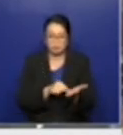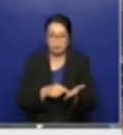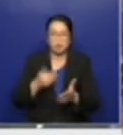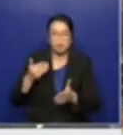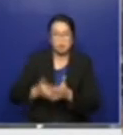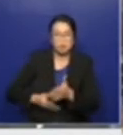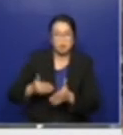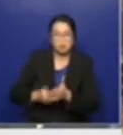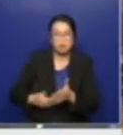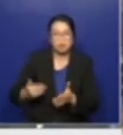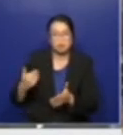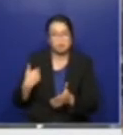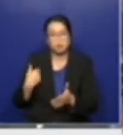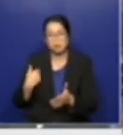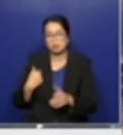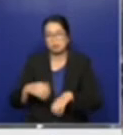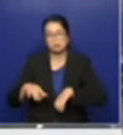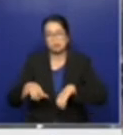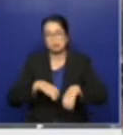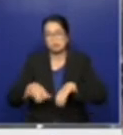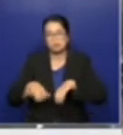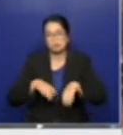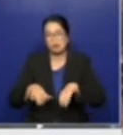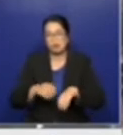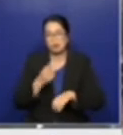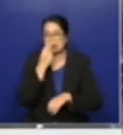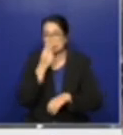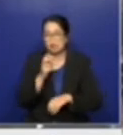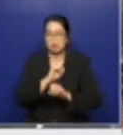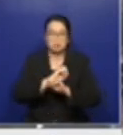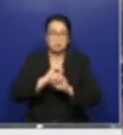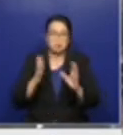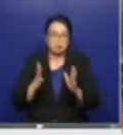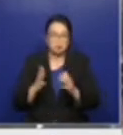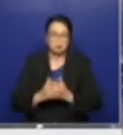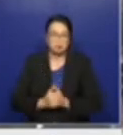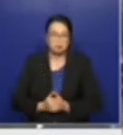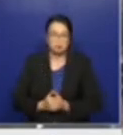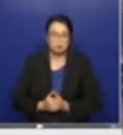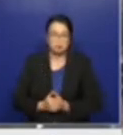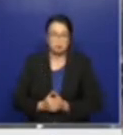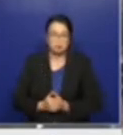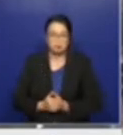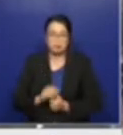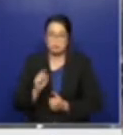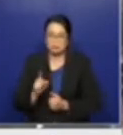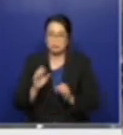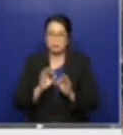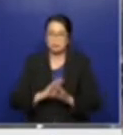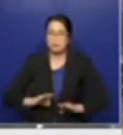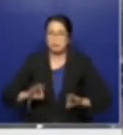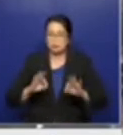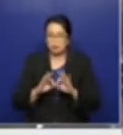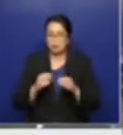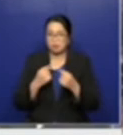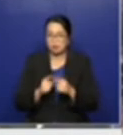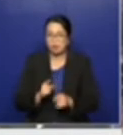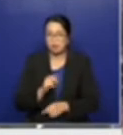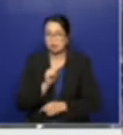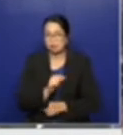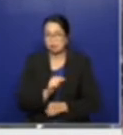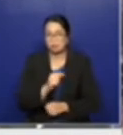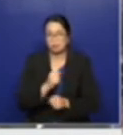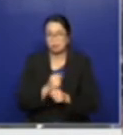คครับหรือไม่มีการดำเนินการที่เป็นรูปธรรมเรื่องนี้ก็เรื่องอีกสำคัญครับแต่ท่านไม่สามารถดำเนินการได้เป็นรูปธรรม